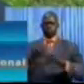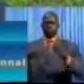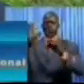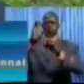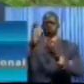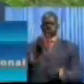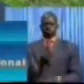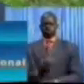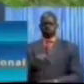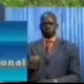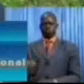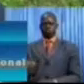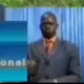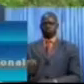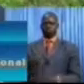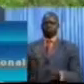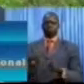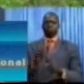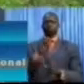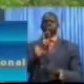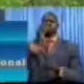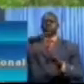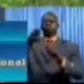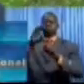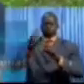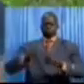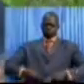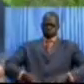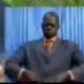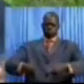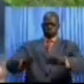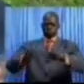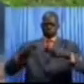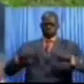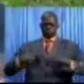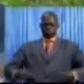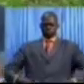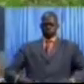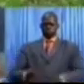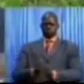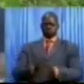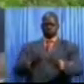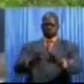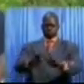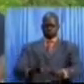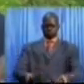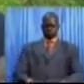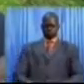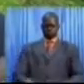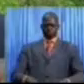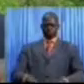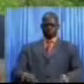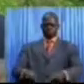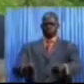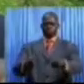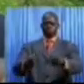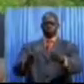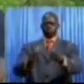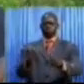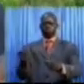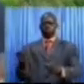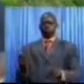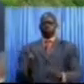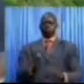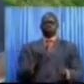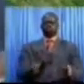matérielles. Ça peut être des conditions d'accessibilité physique avec des rampes qui permettent d'accéder ou autres types de matériel